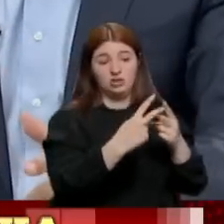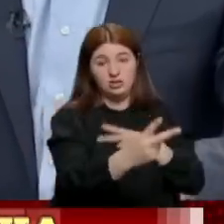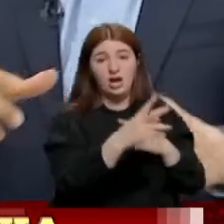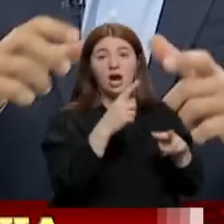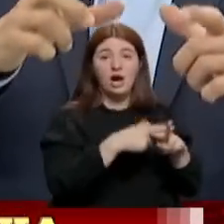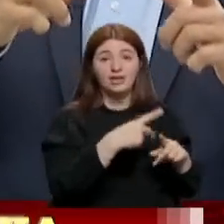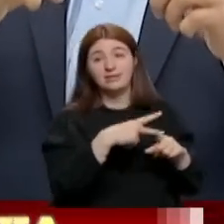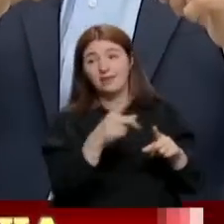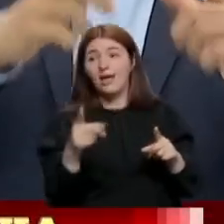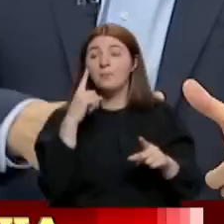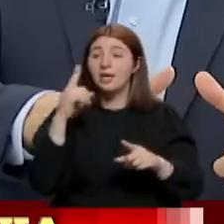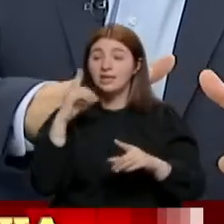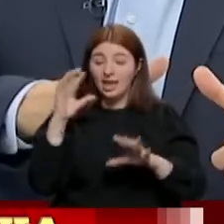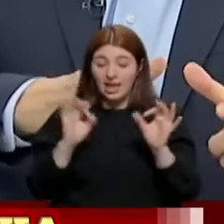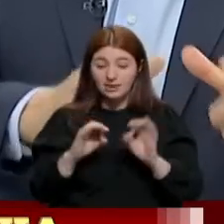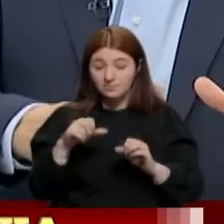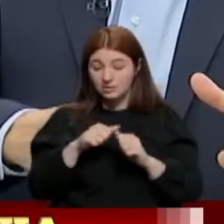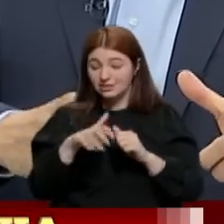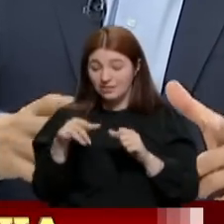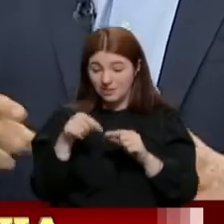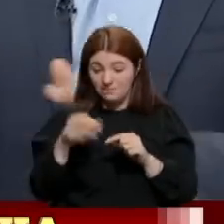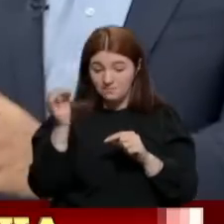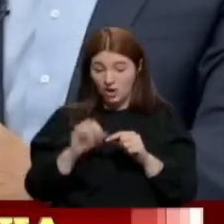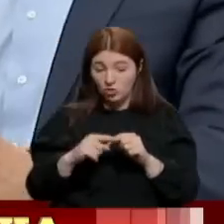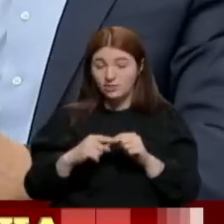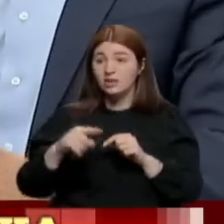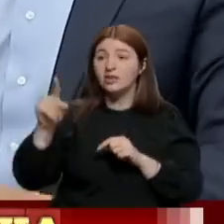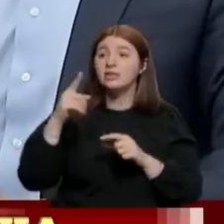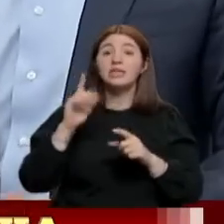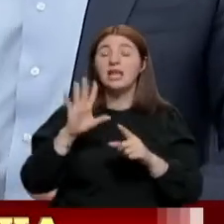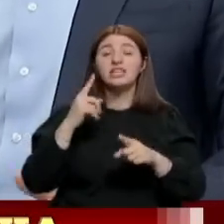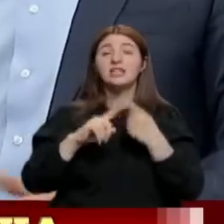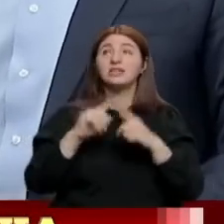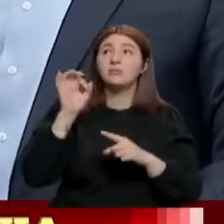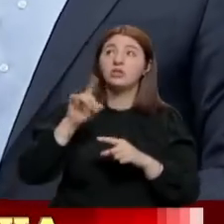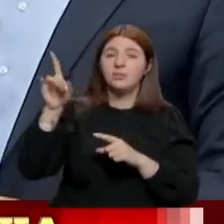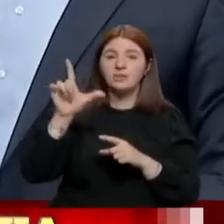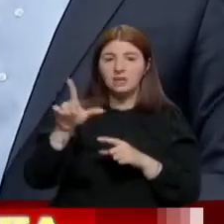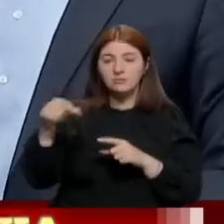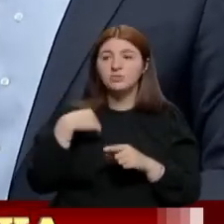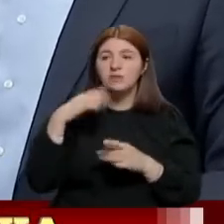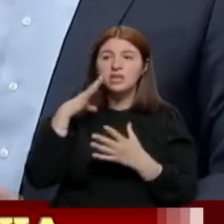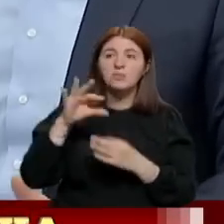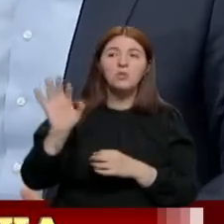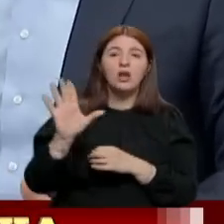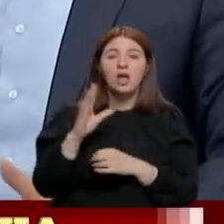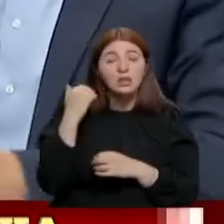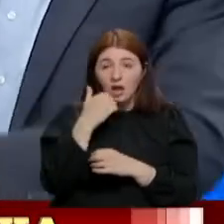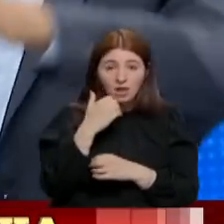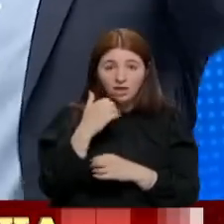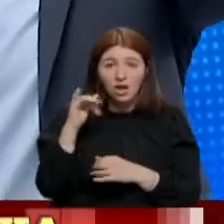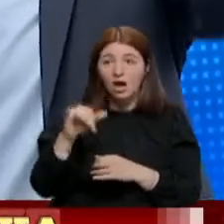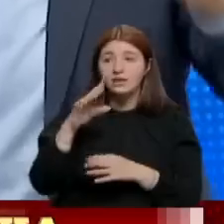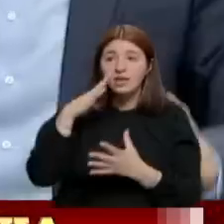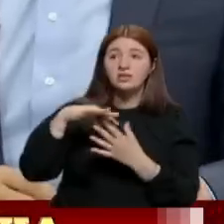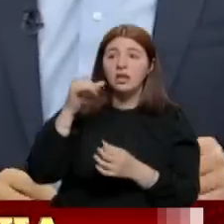denetim mekanizmasından bakın denetim mekanizmasından başlama siyasetten başlamamız lazım. Bakın diyorlar ki bizim insanımız böyledir diyorlar. Yalan. Aynı